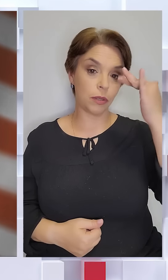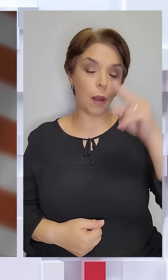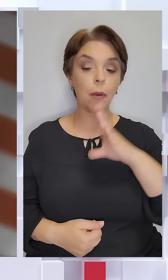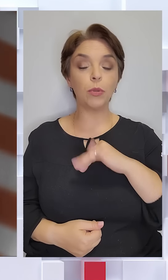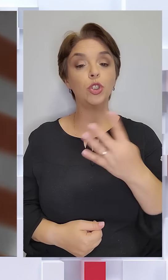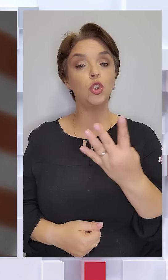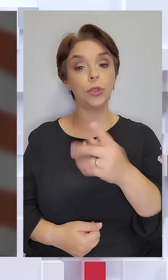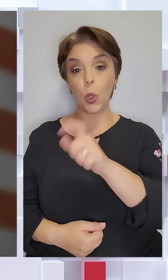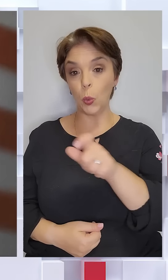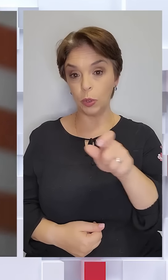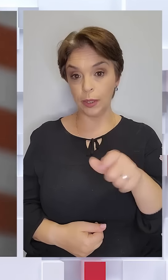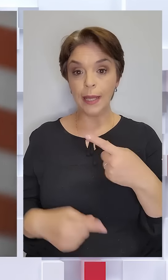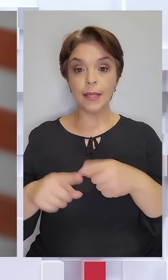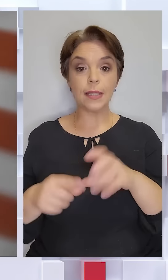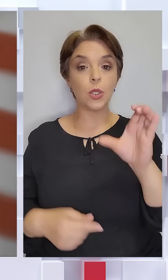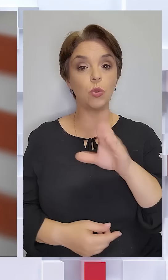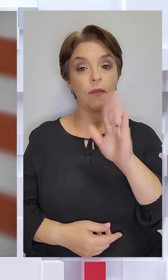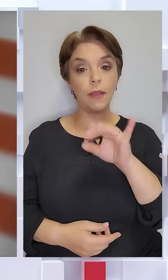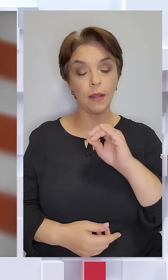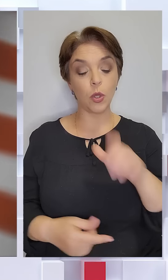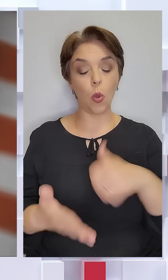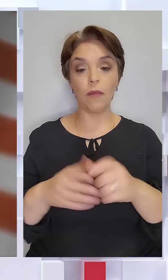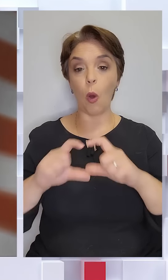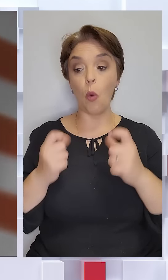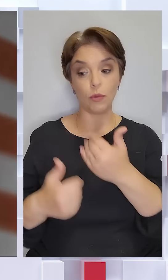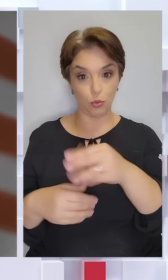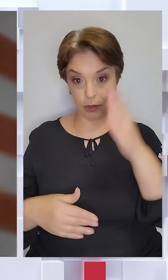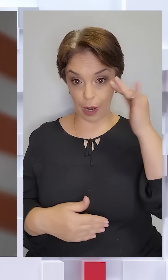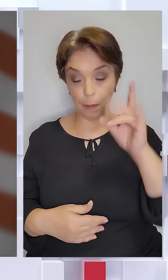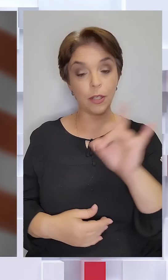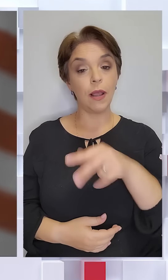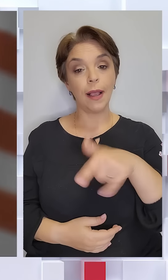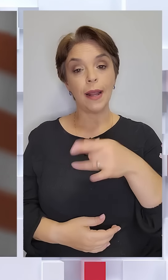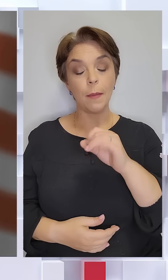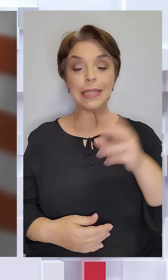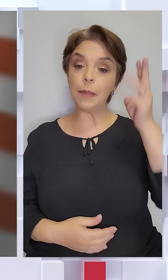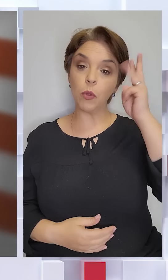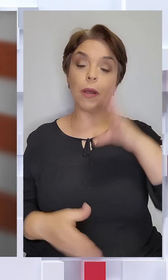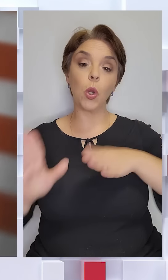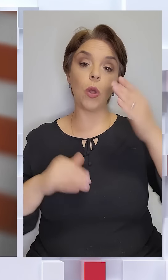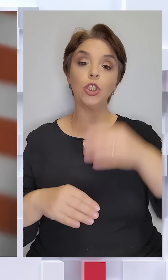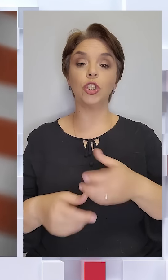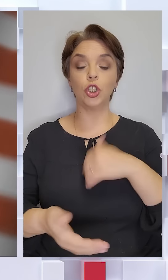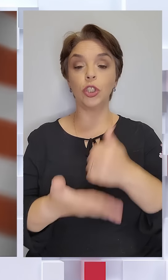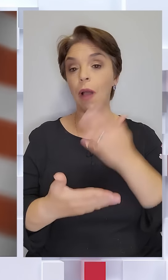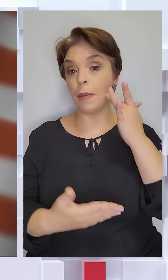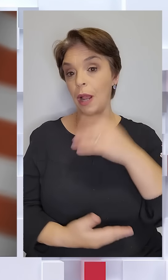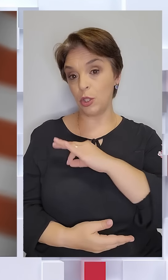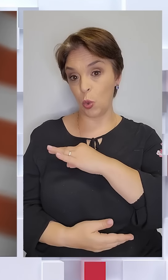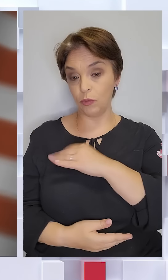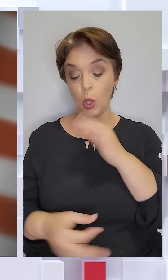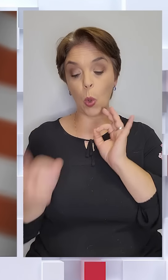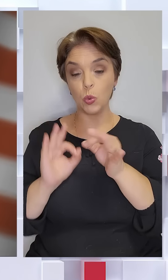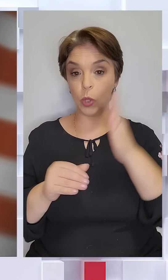були ще чотири людини. Це Сюзі Вілес, голова офісу Трампа, Річард Гренел, це дипломат і колишній шеф американської розвідки. Він